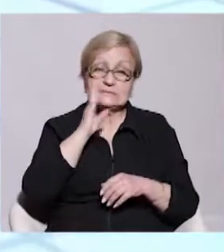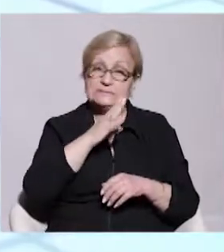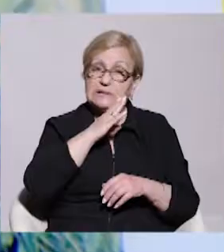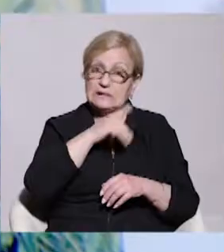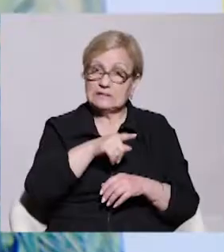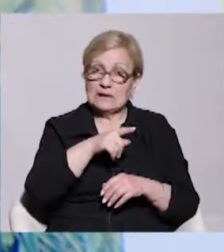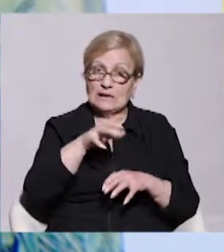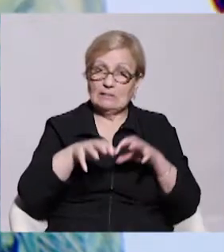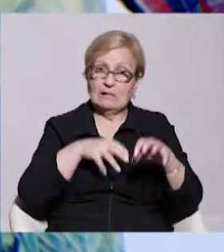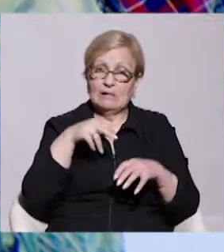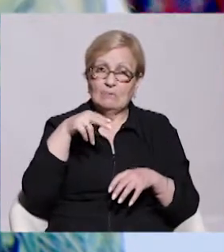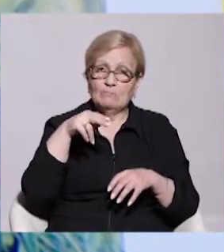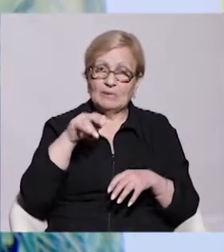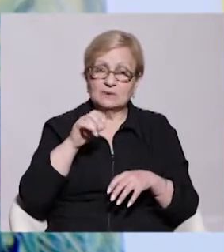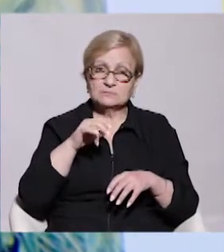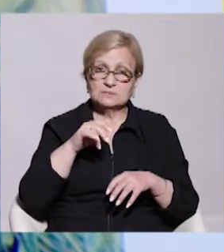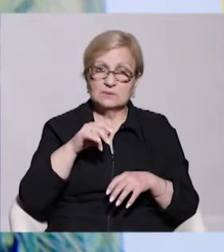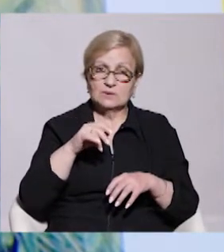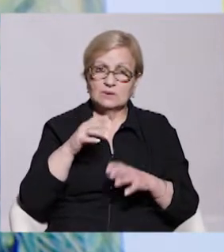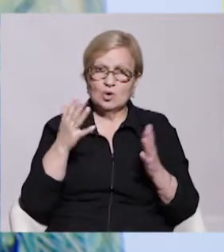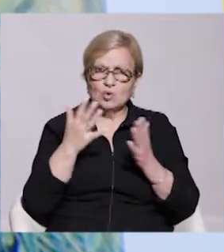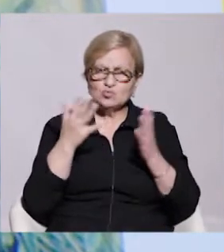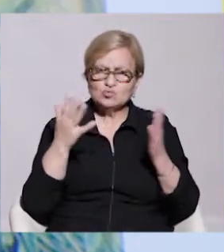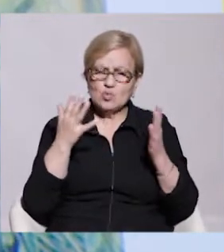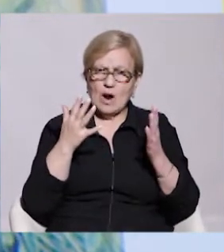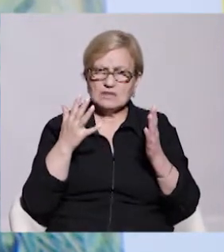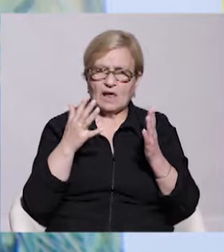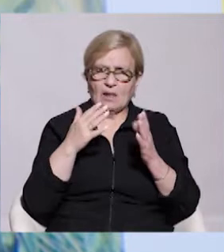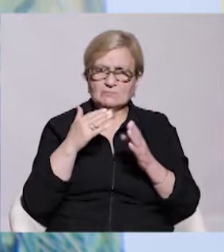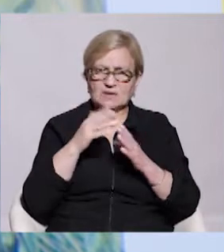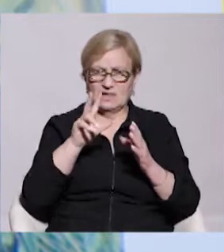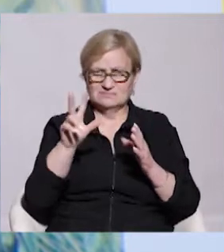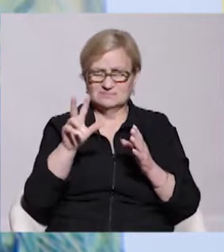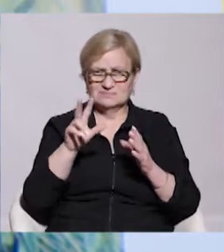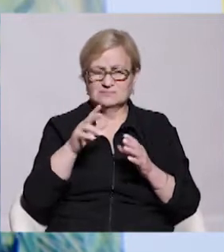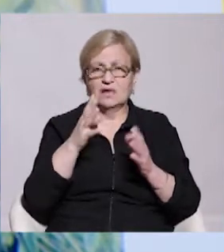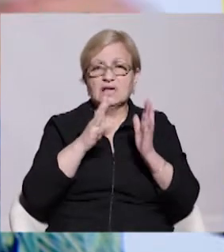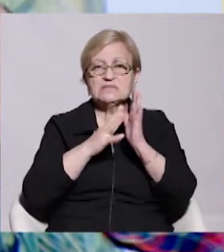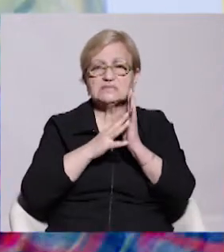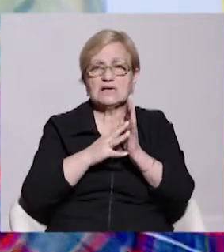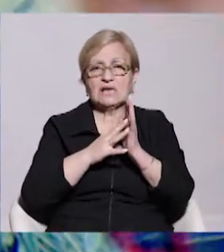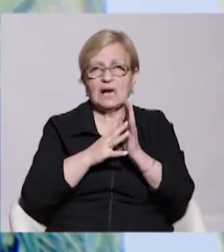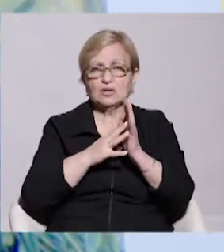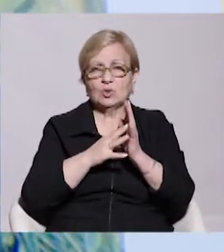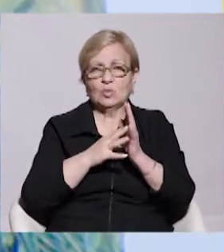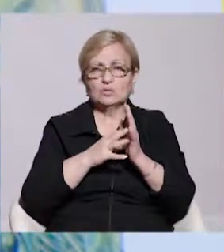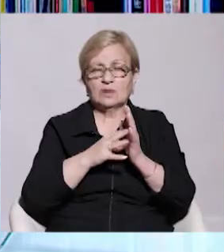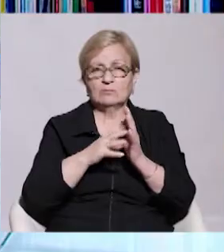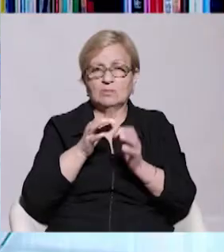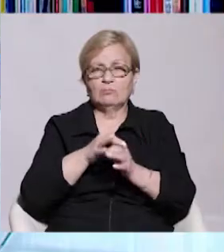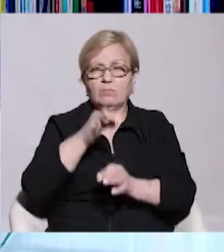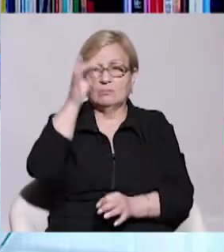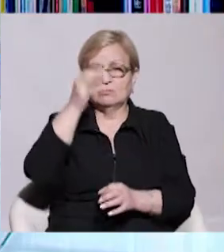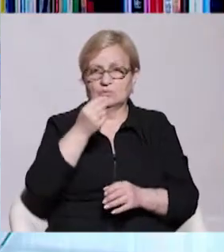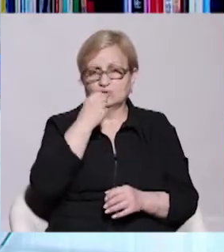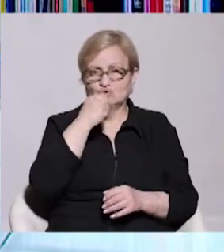პანდამ შუა დღემდე 9 კილოგრამი ბამბუკი შეჭამა, ხომ? დასრული დედა პანდა ზის